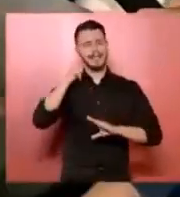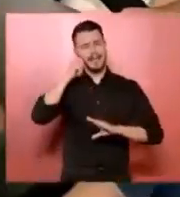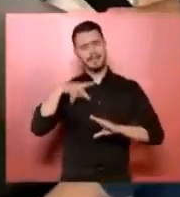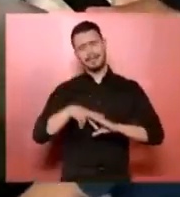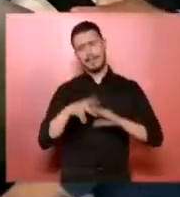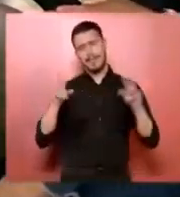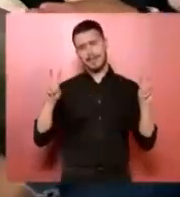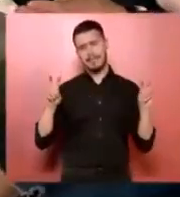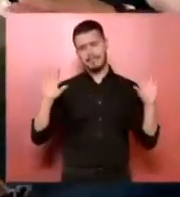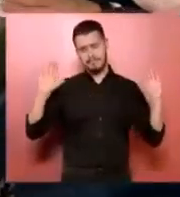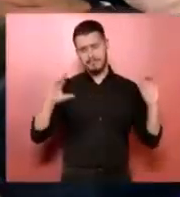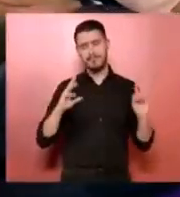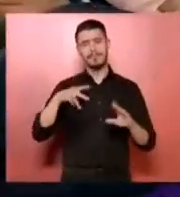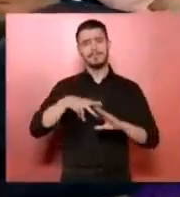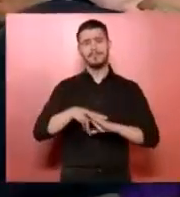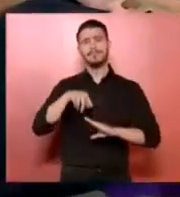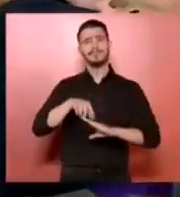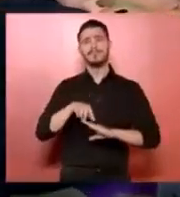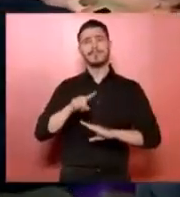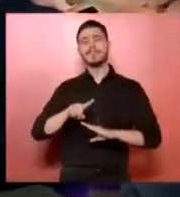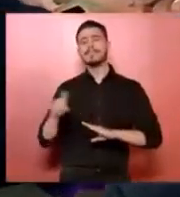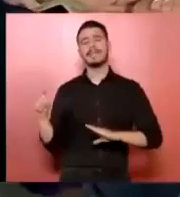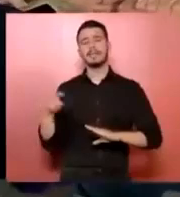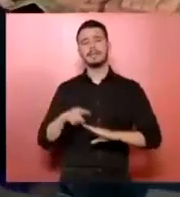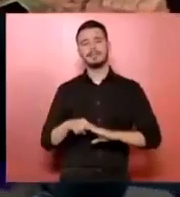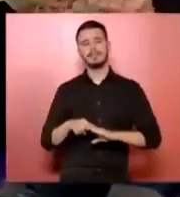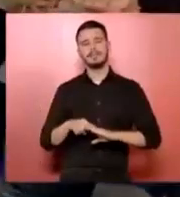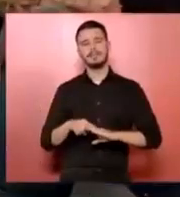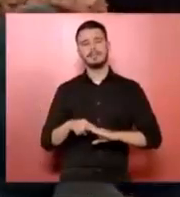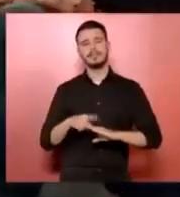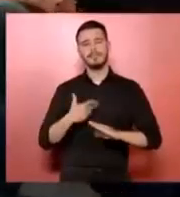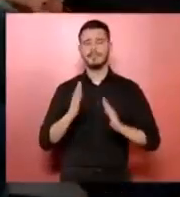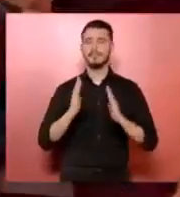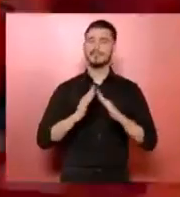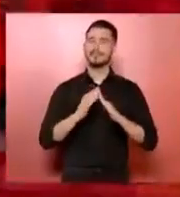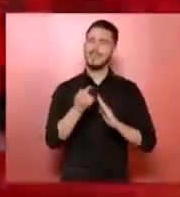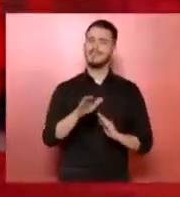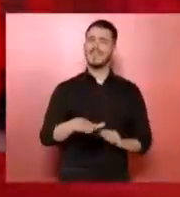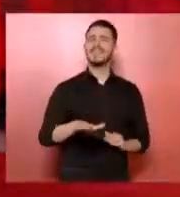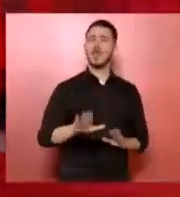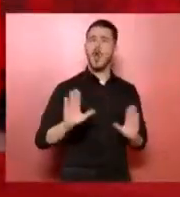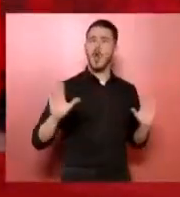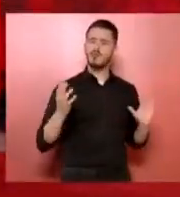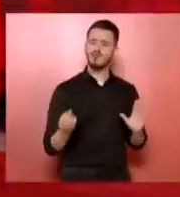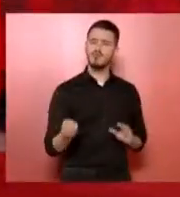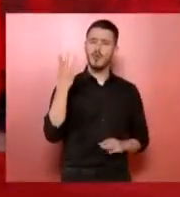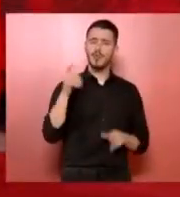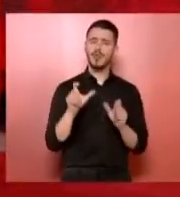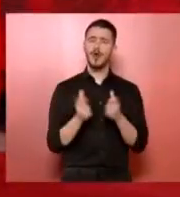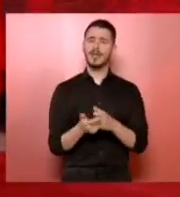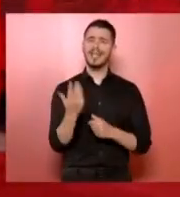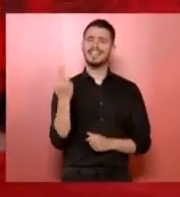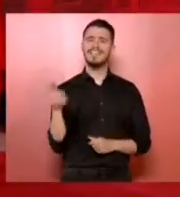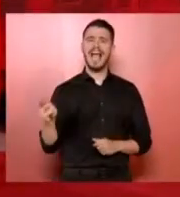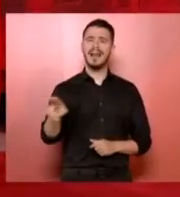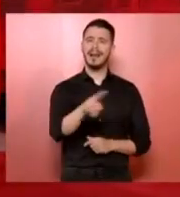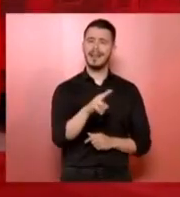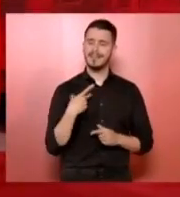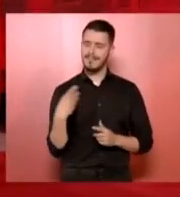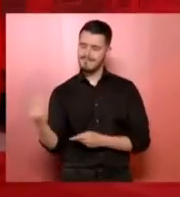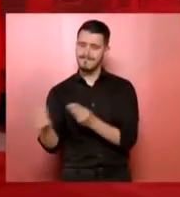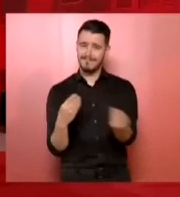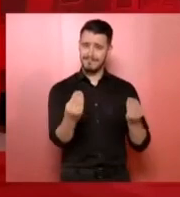χορήγηση οικονομικά προσιτής κατοικίας σε νέες οικογένειες. Θεσπίζουμε